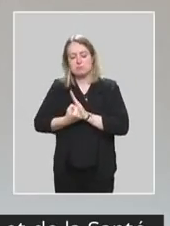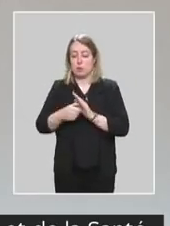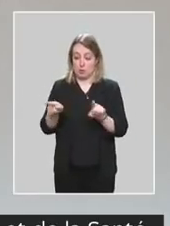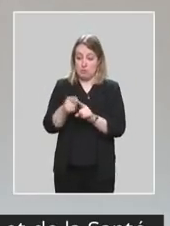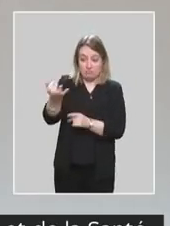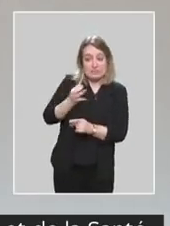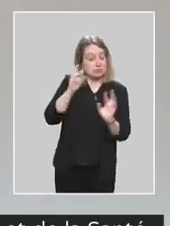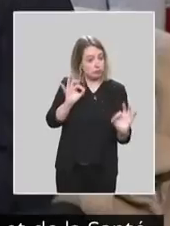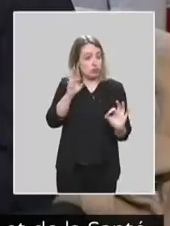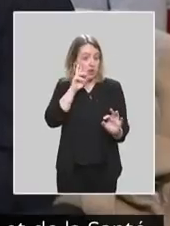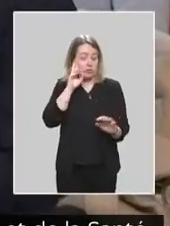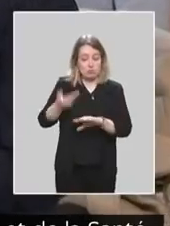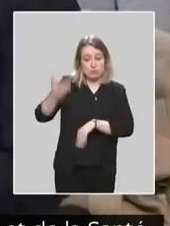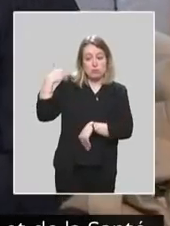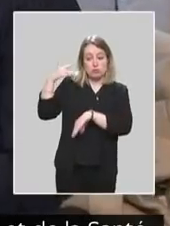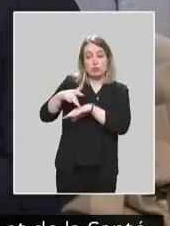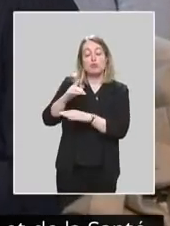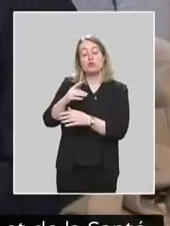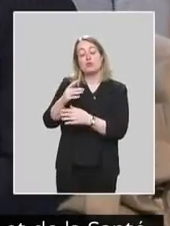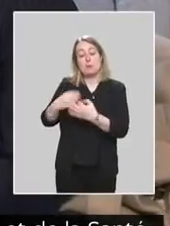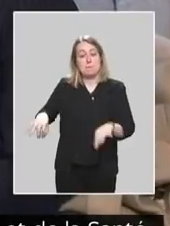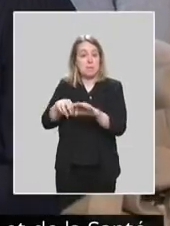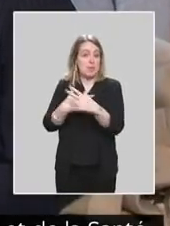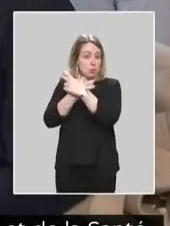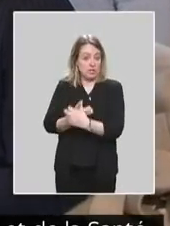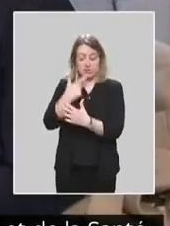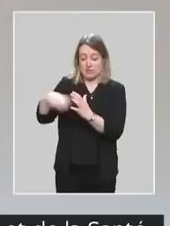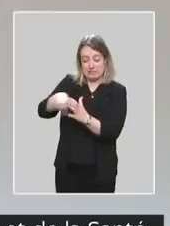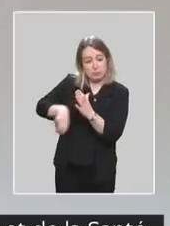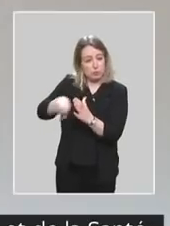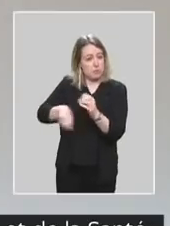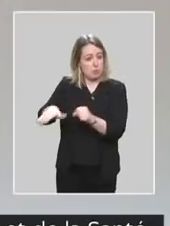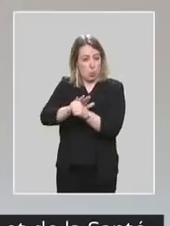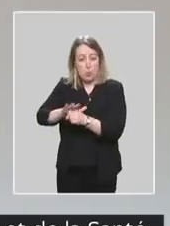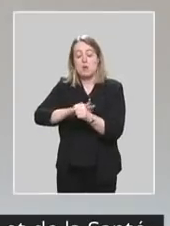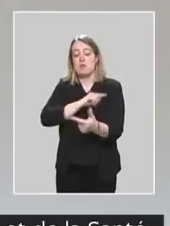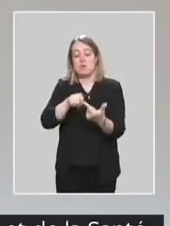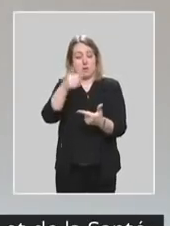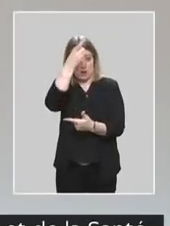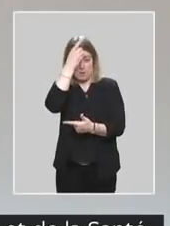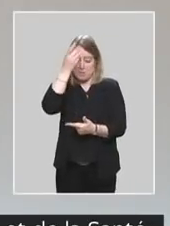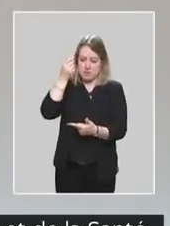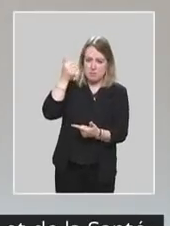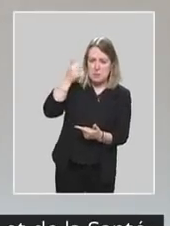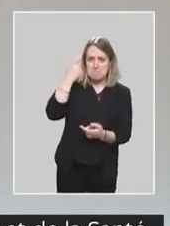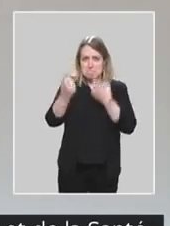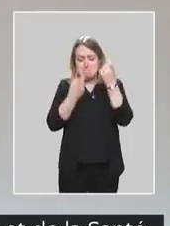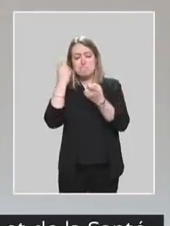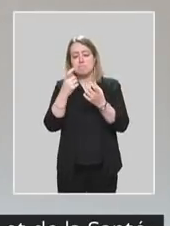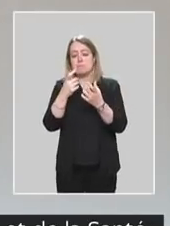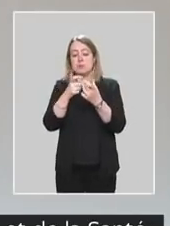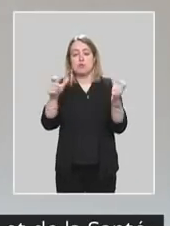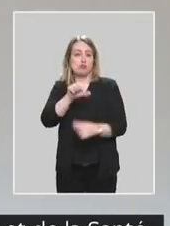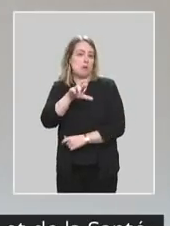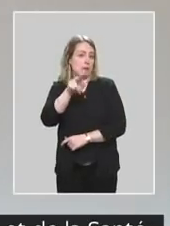raison de le souligner. Elles ont pu être mises en place en Autriche, qui est en confinement généralisé, en Allemagne, qui détermine la fermeture de certains établissements recevant du